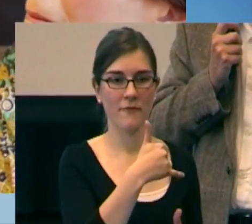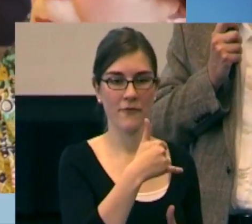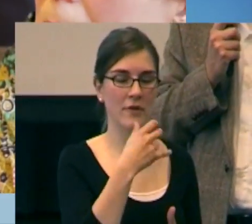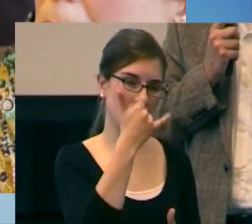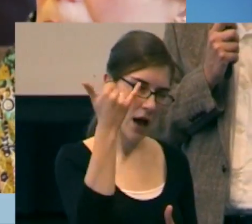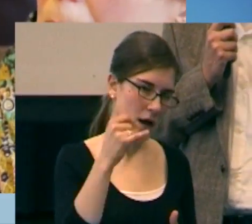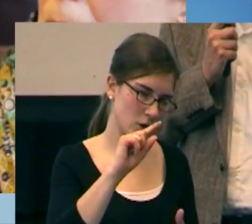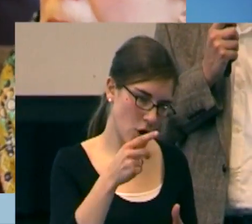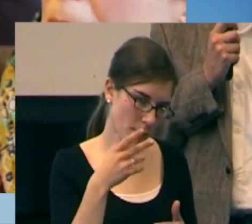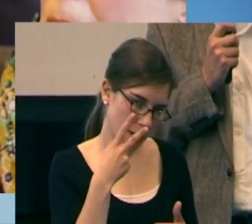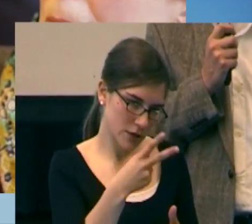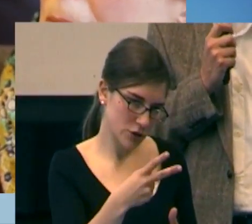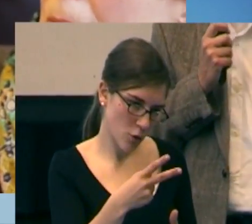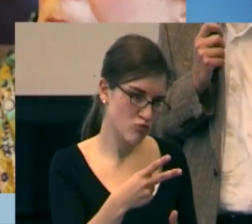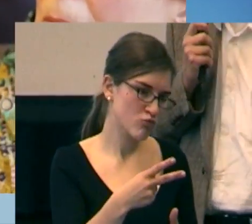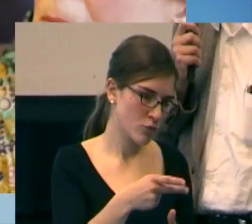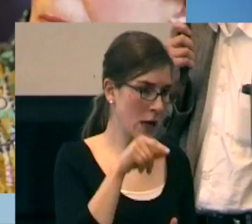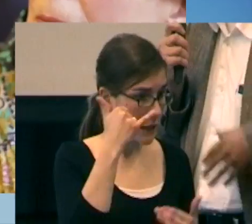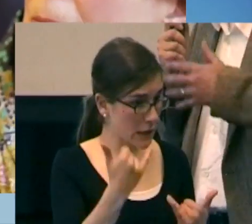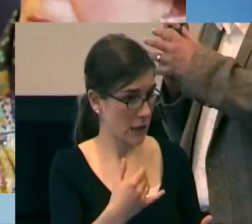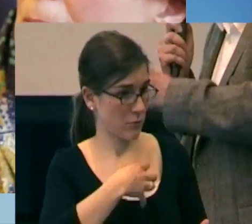nochmal geschaut, was ist denn aus den